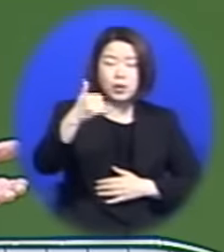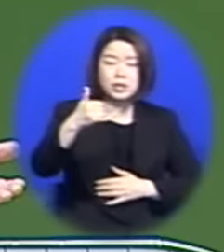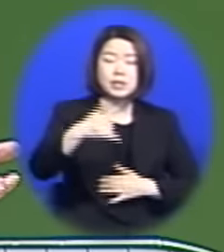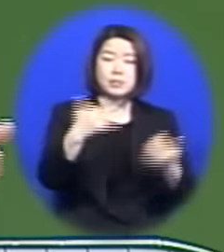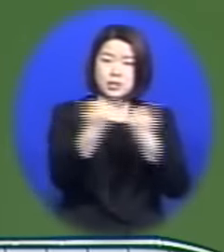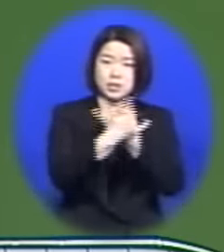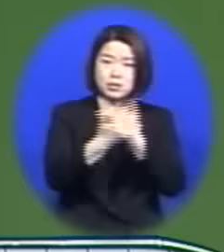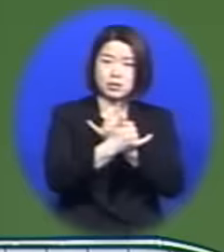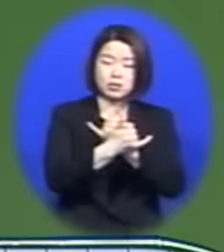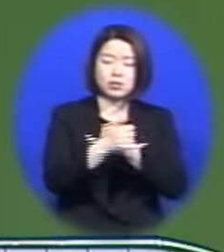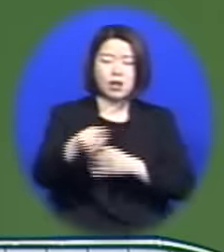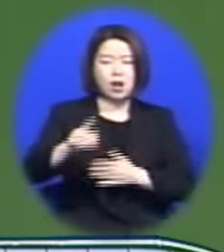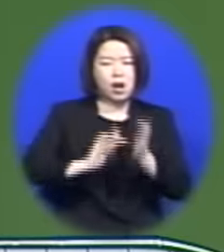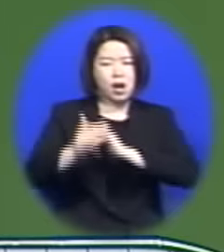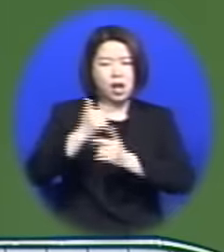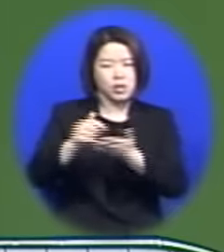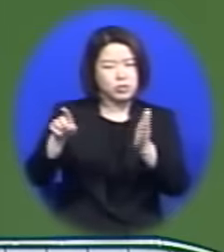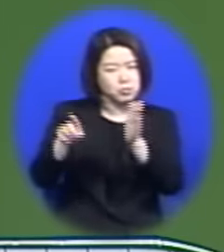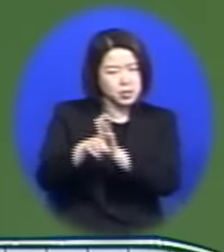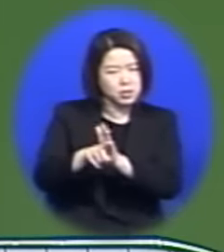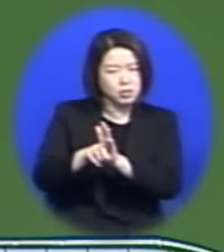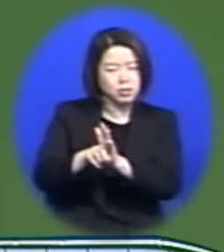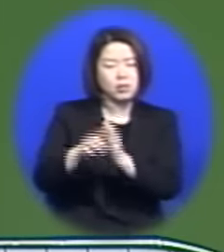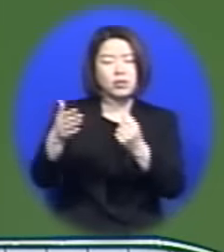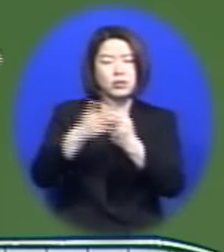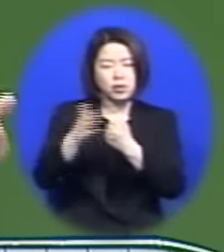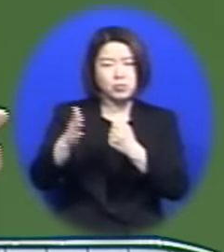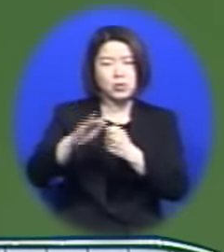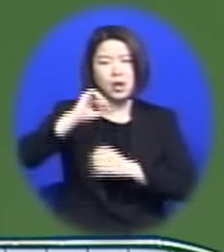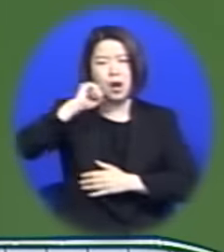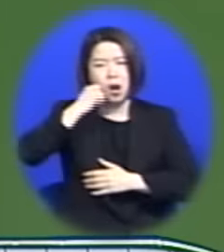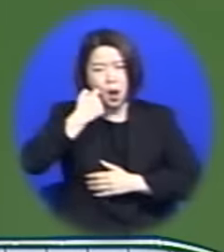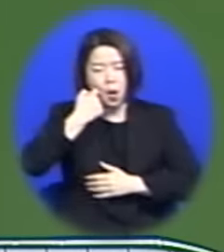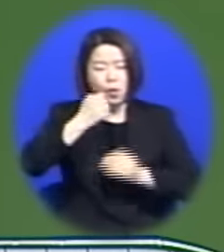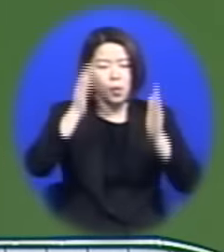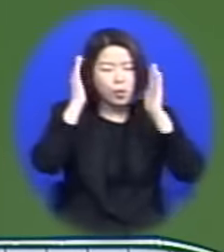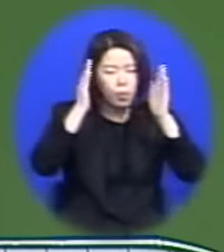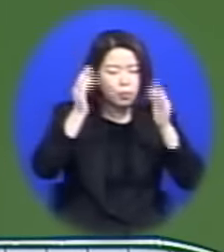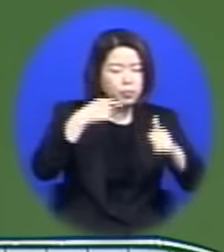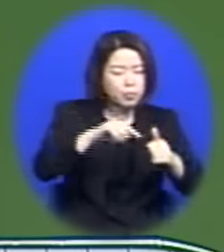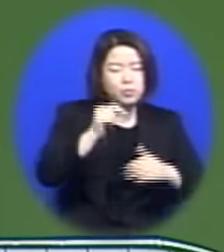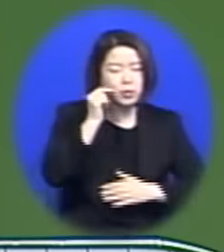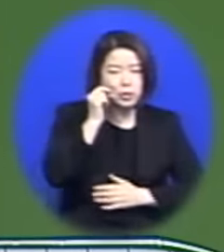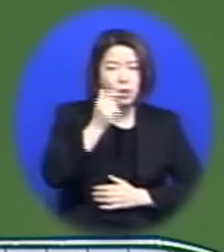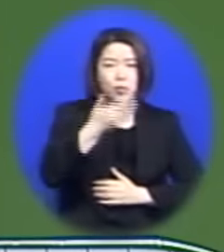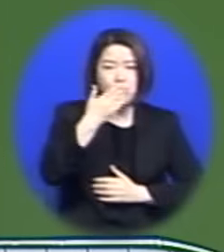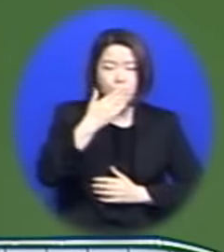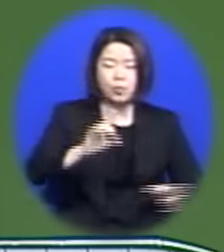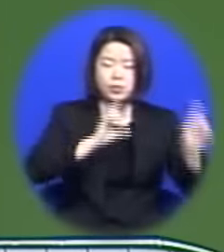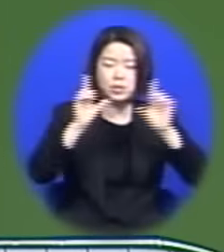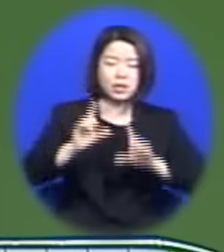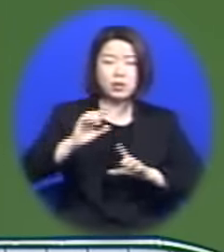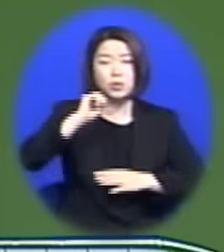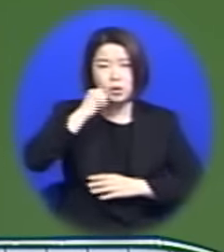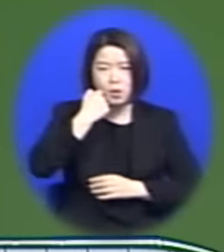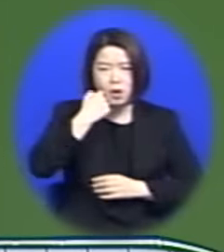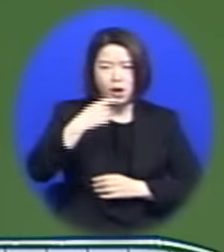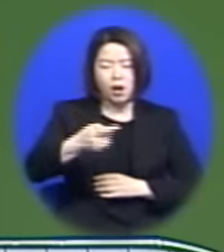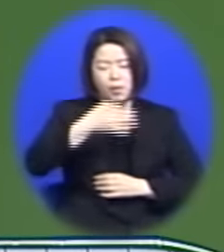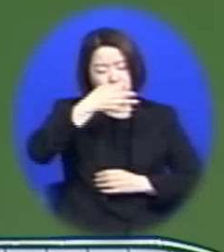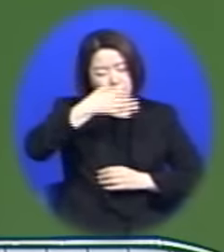겪으면서 애들 공부도 못 시키고 먹고 사는 것도 힘들고 그런 정말 사한 절박한